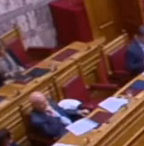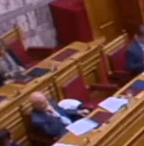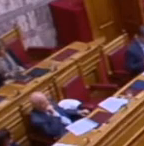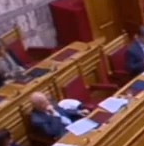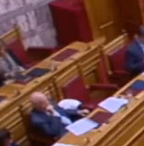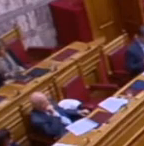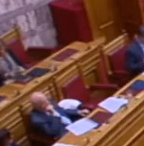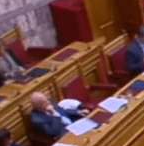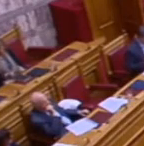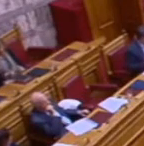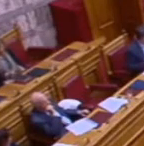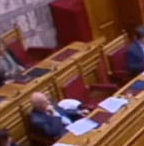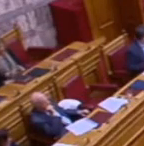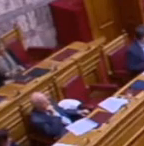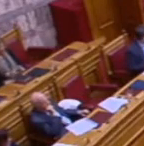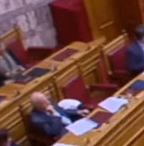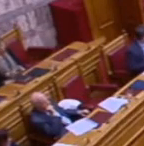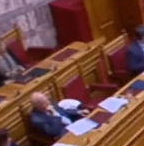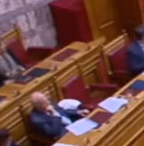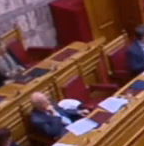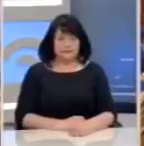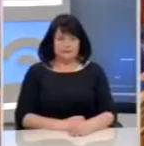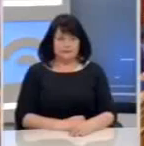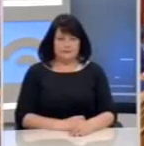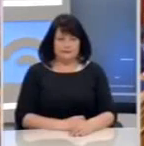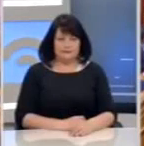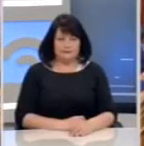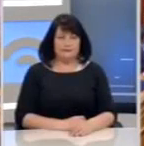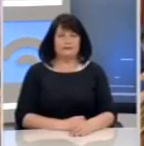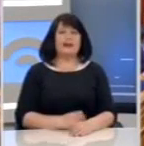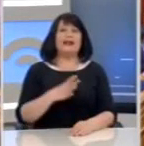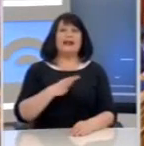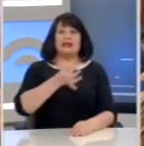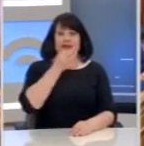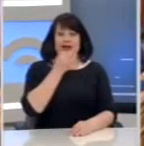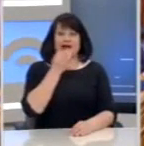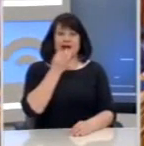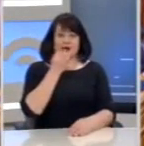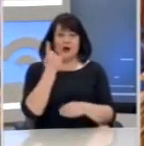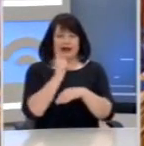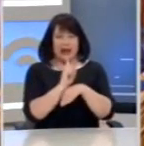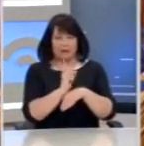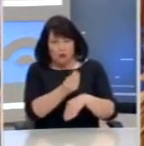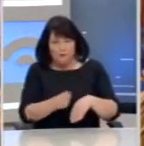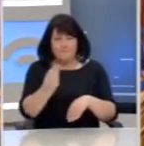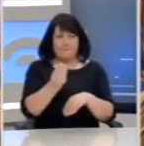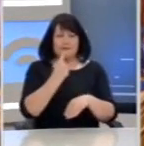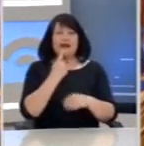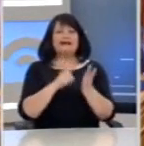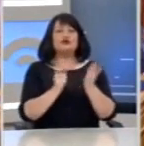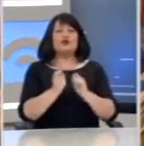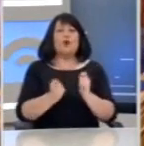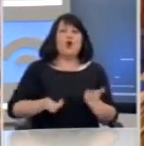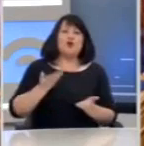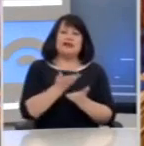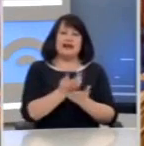Κύριε Πρόεδρε, να πάρω ένα λεπτό για να παρουσιάσω μια τροπολογία. Βεβαίως, θα έχετε τουλάχιστον ένα λεπτό παραπάνω από το χρόνο που σας έβαλα.